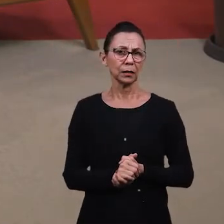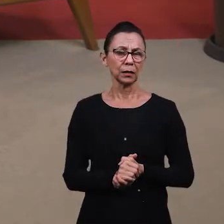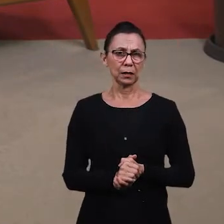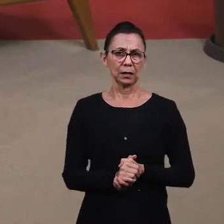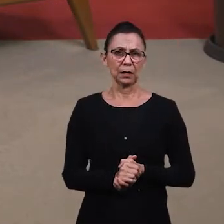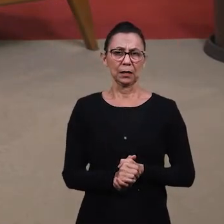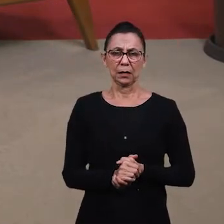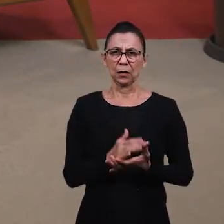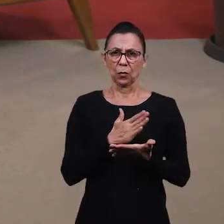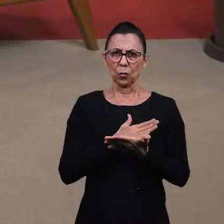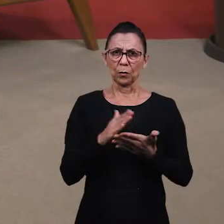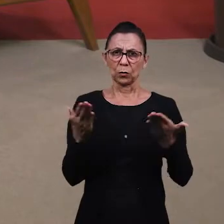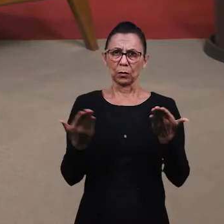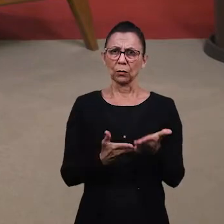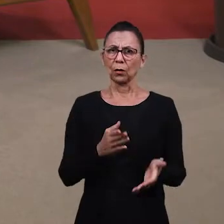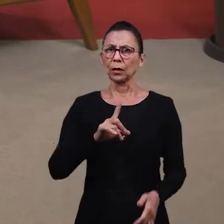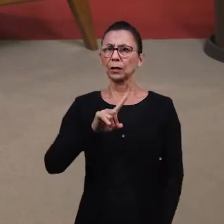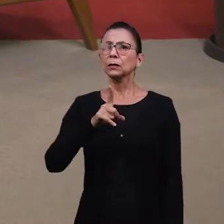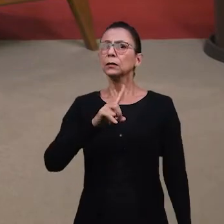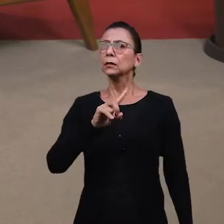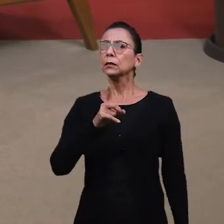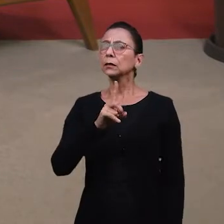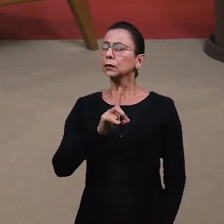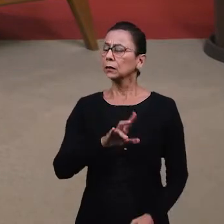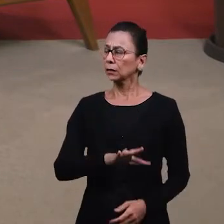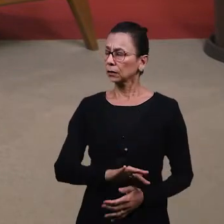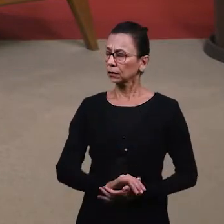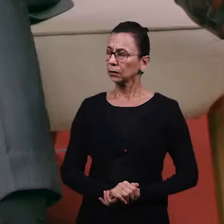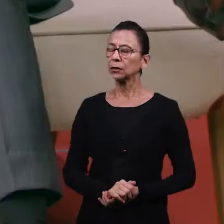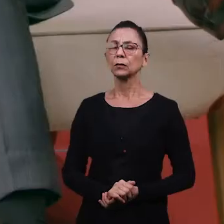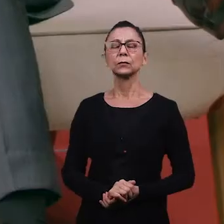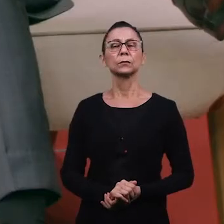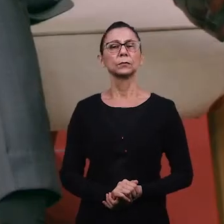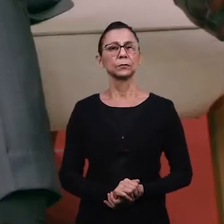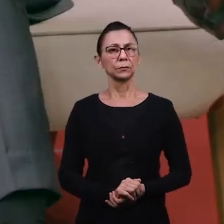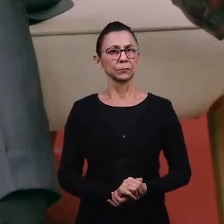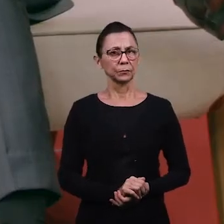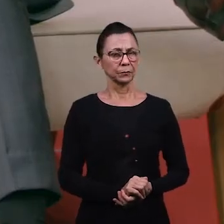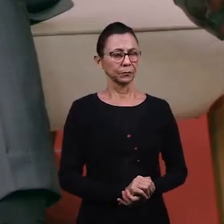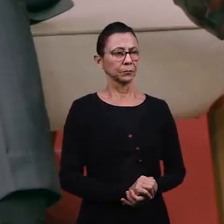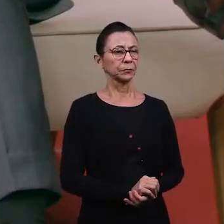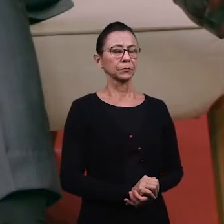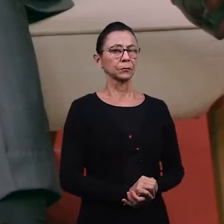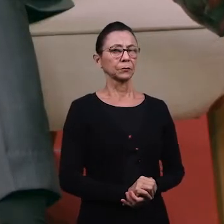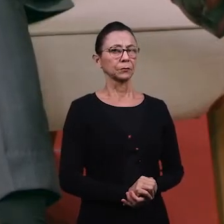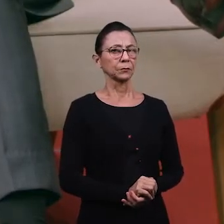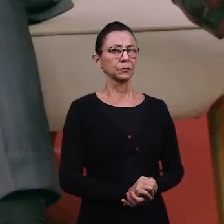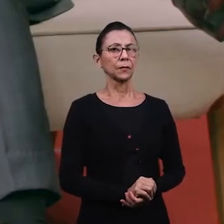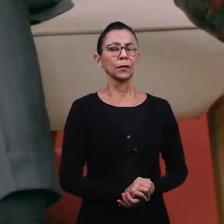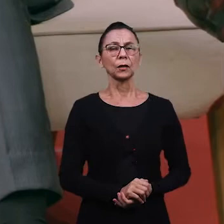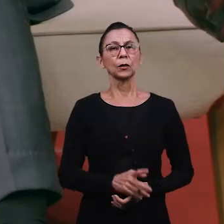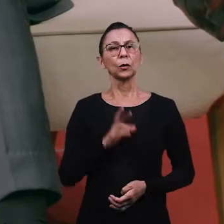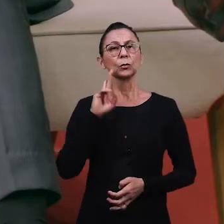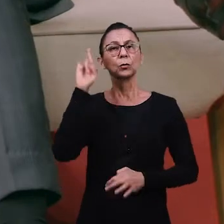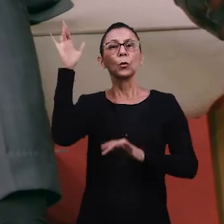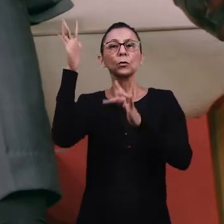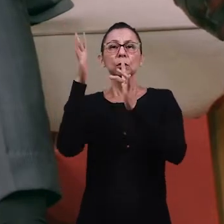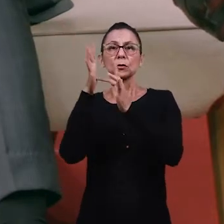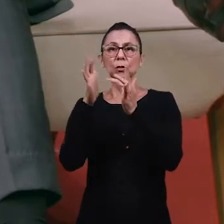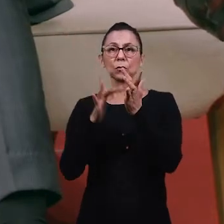fidèle. Sergio, juste pour complémenter ici, cette fête, cette